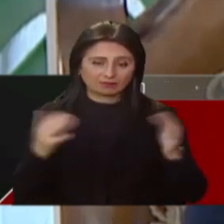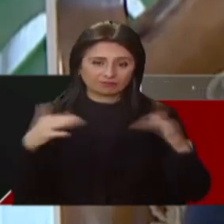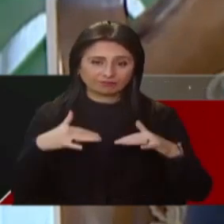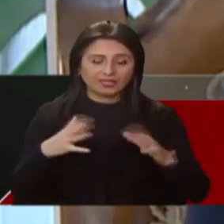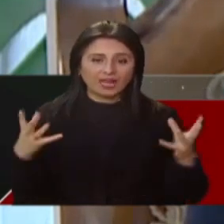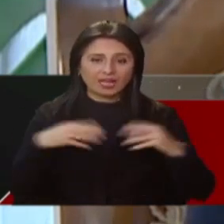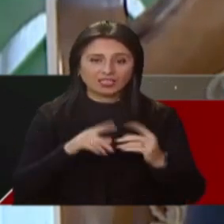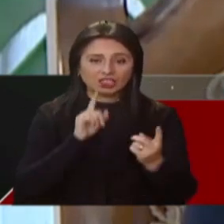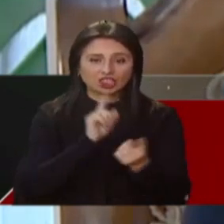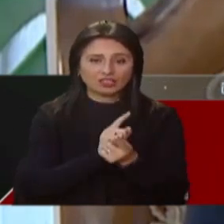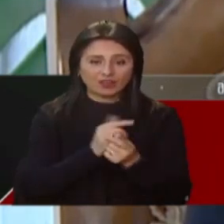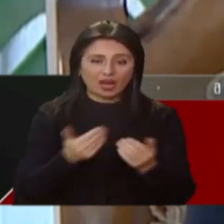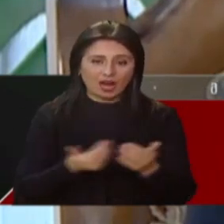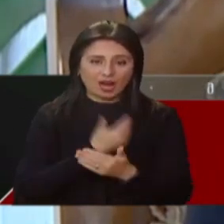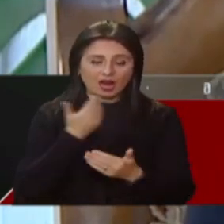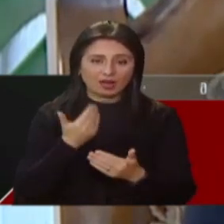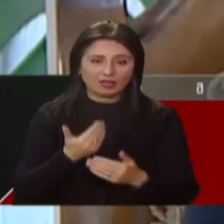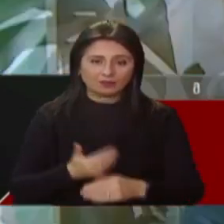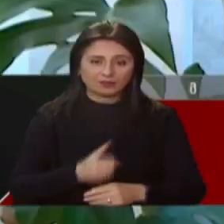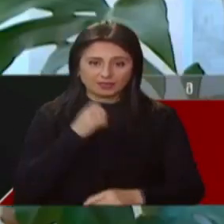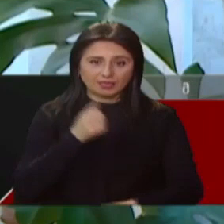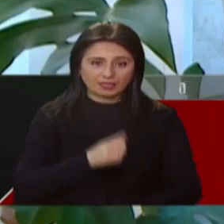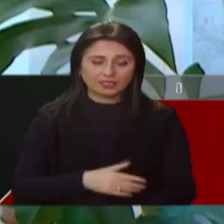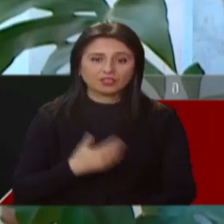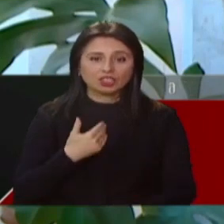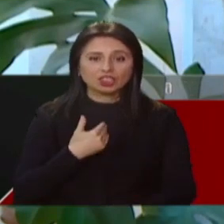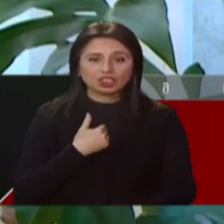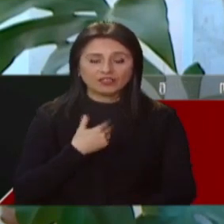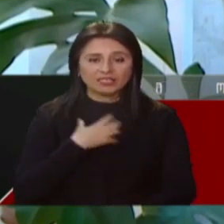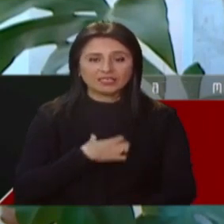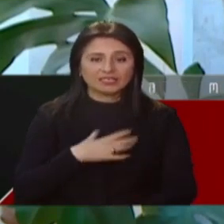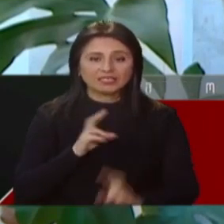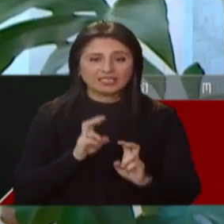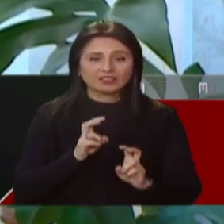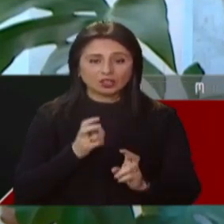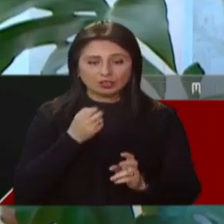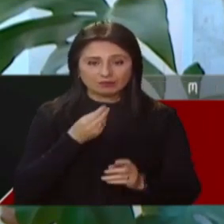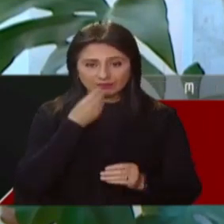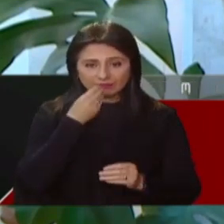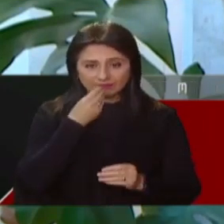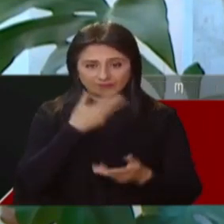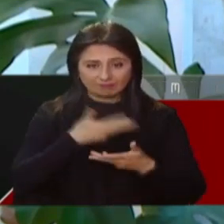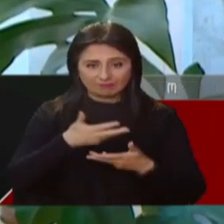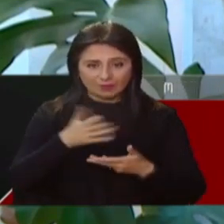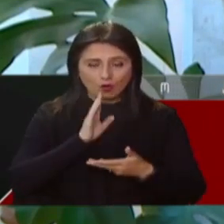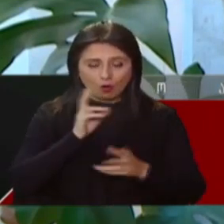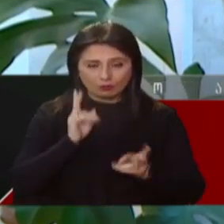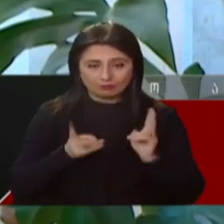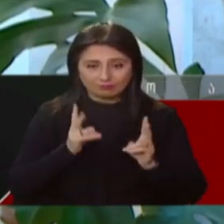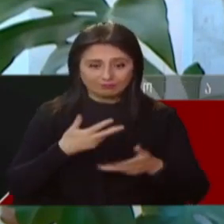და ერთად შევხვდეთ ახალ წელს. ჩვენ ძირითადად სუფრას ხელმძღვანელობთ,